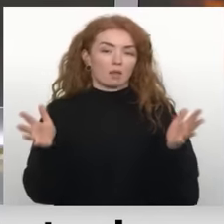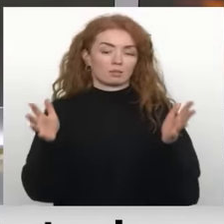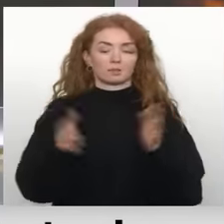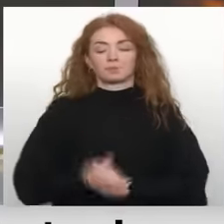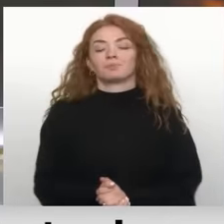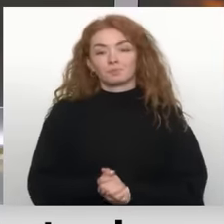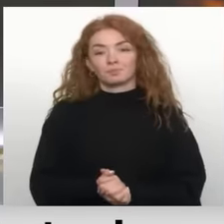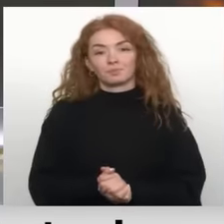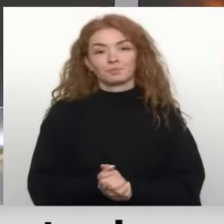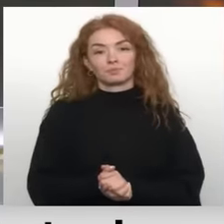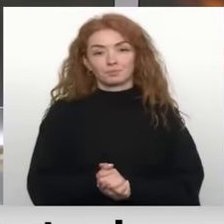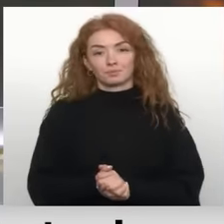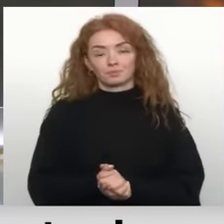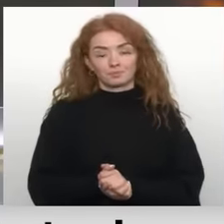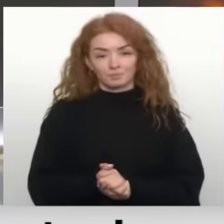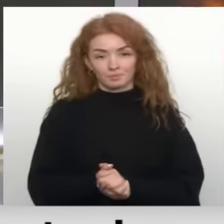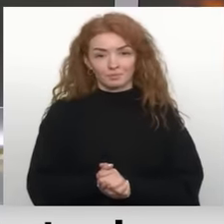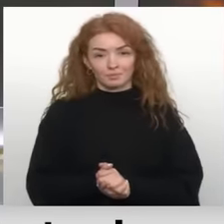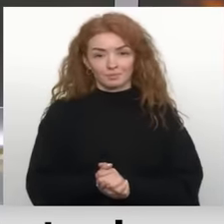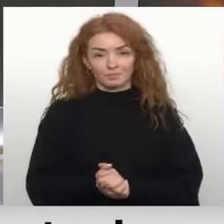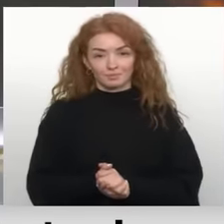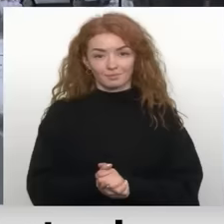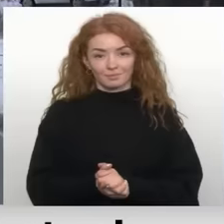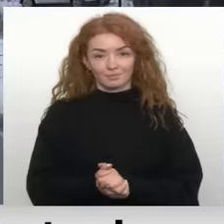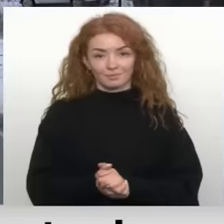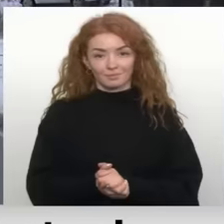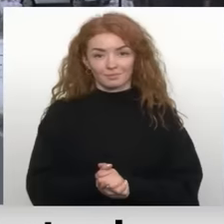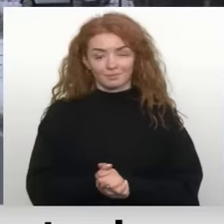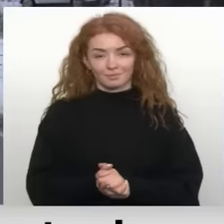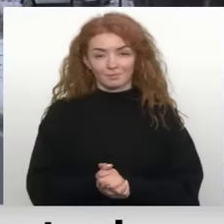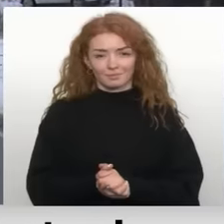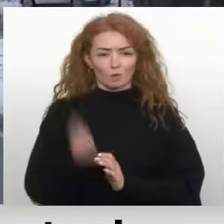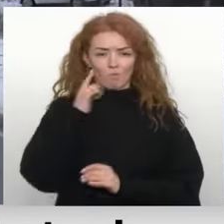Marta Puzāka no Latgales reģionālās televīzijas.